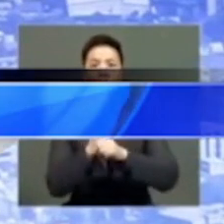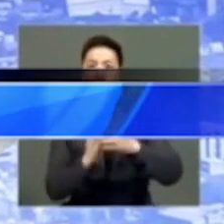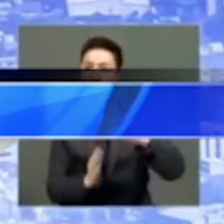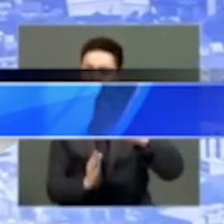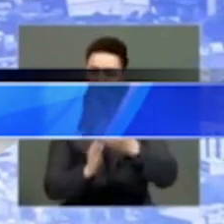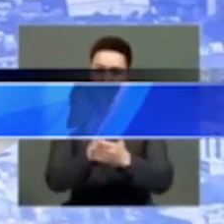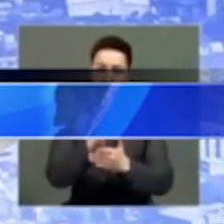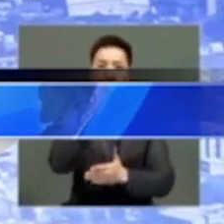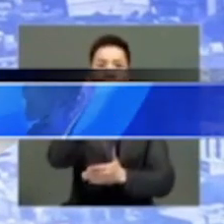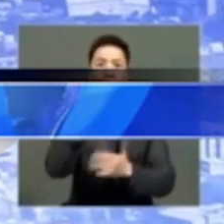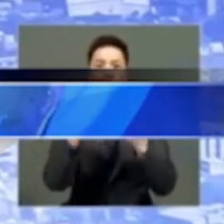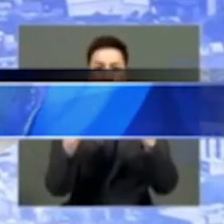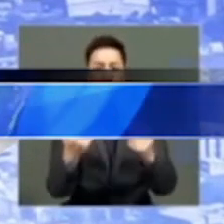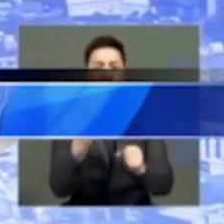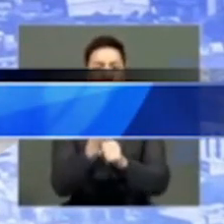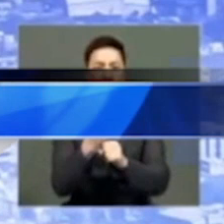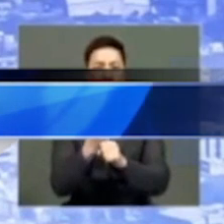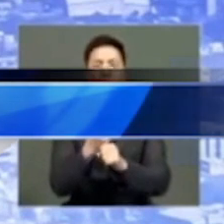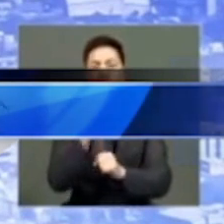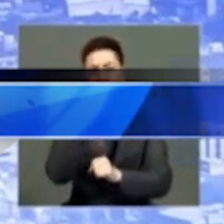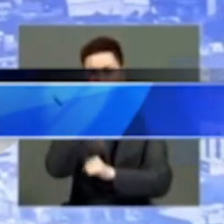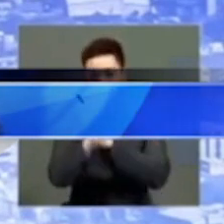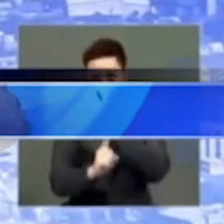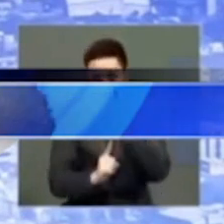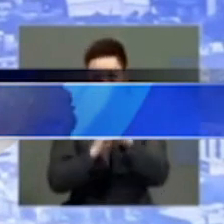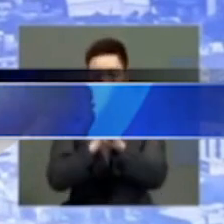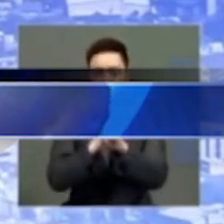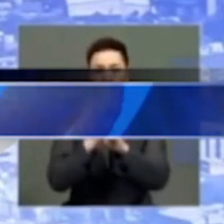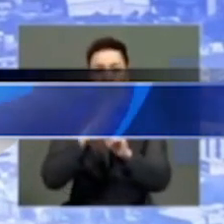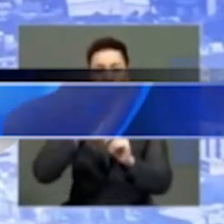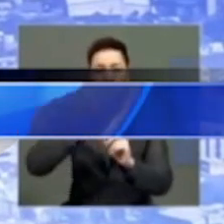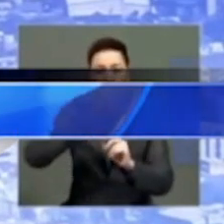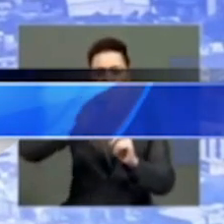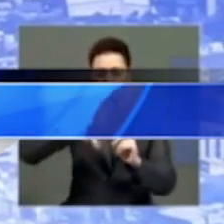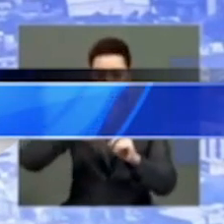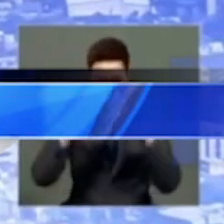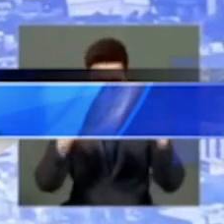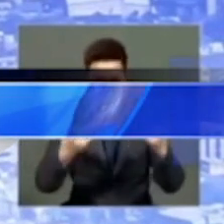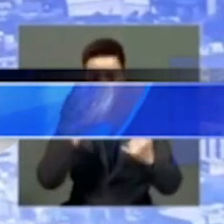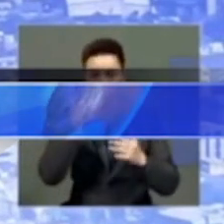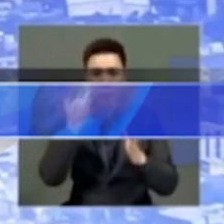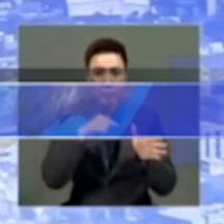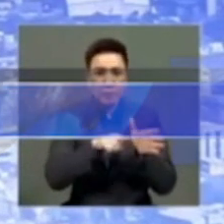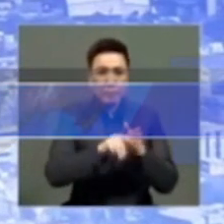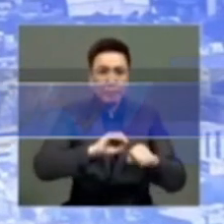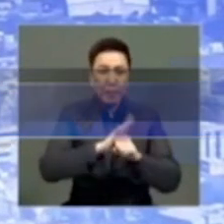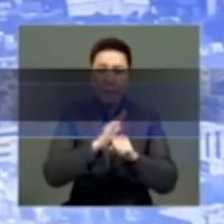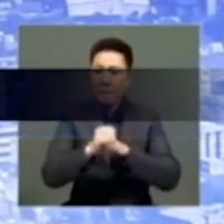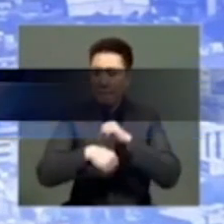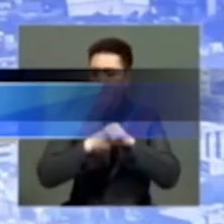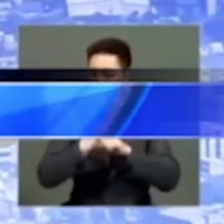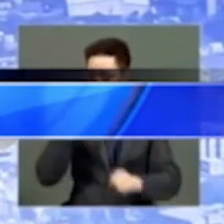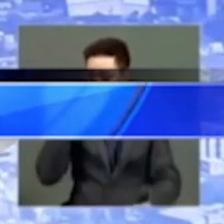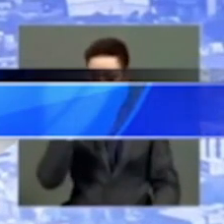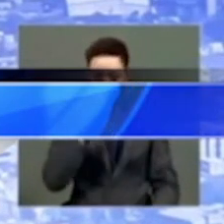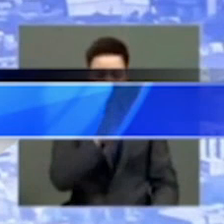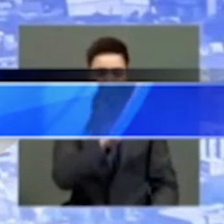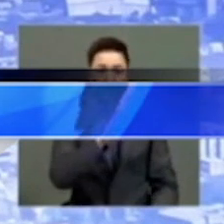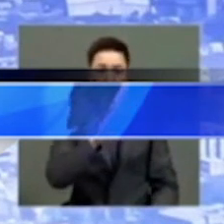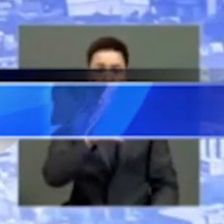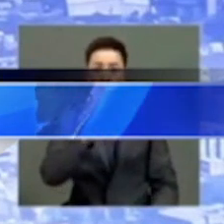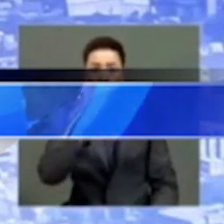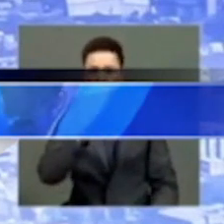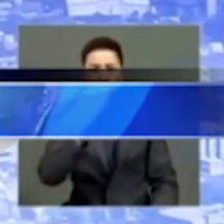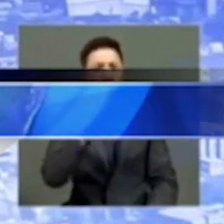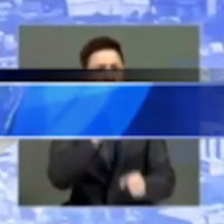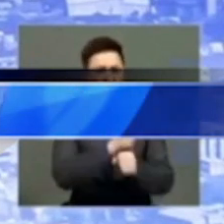าเป็นหลักค่ะไม่ว่าจะเกิดอะไรขึ้นก็แล้วแต่มาตรการนี้จะต้องได้รับความร่วมมือจากทางภาครัฐเอกชนและประชาชน